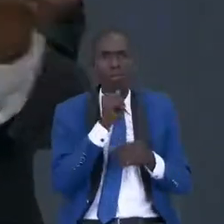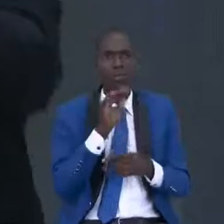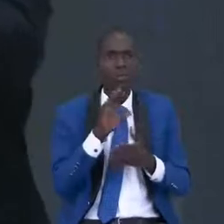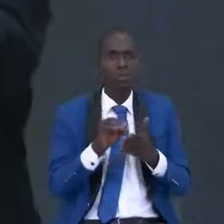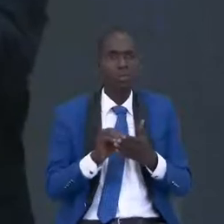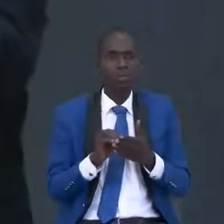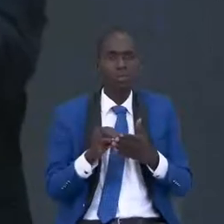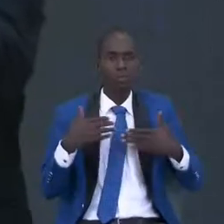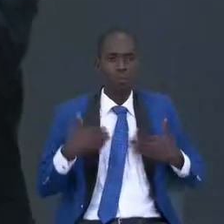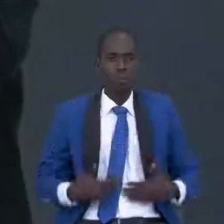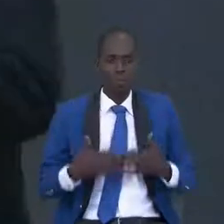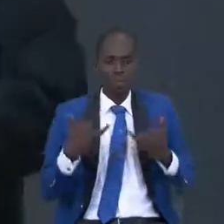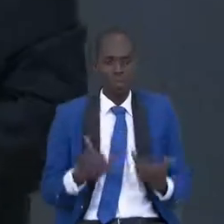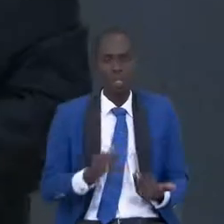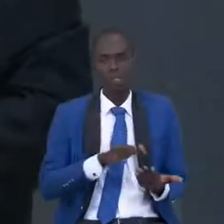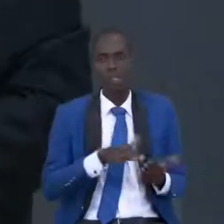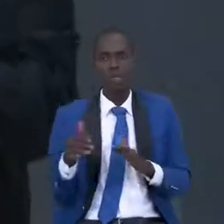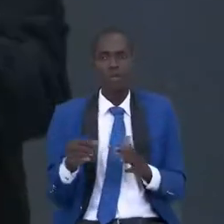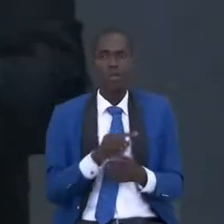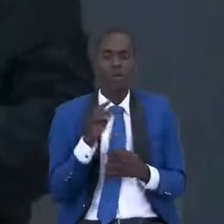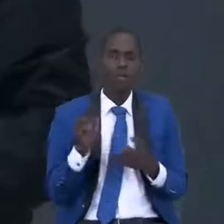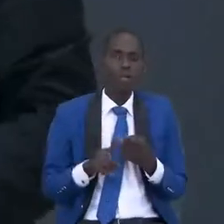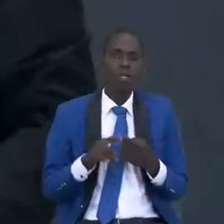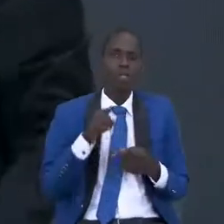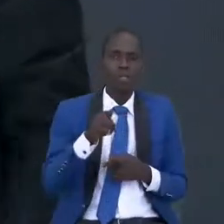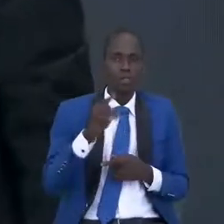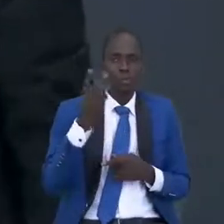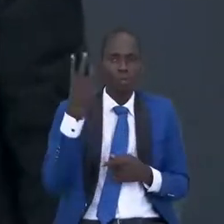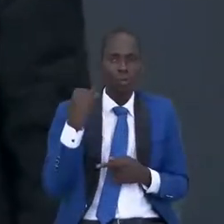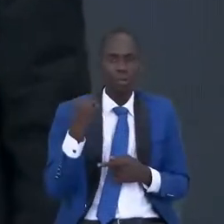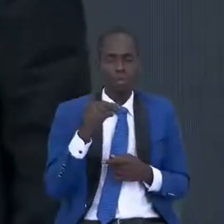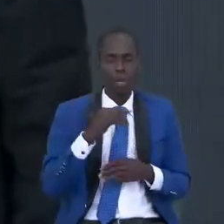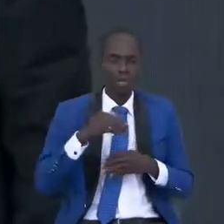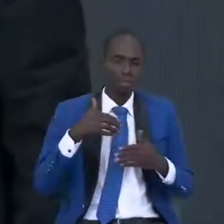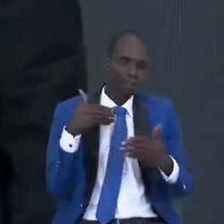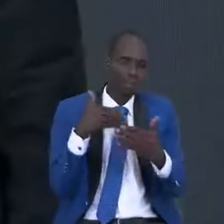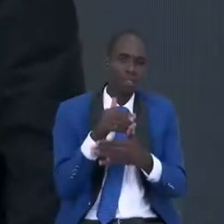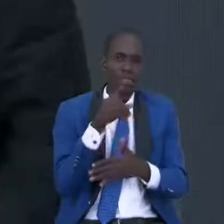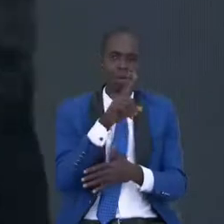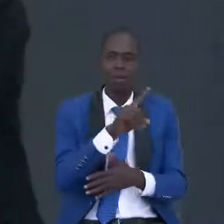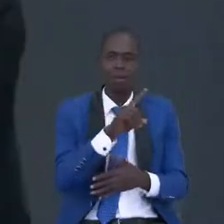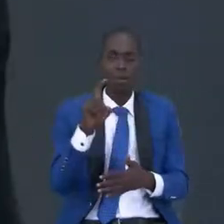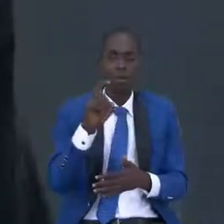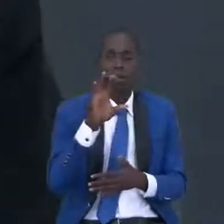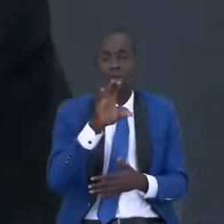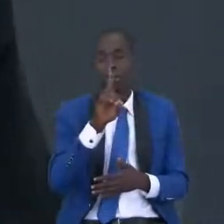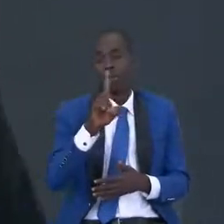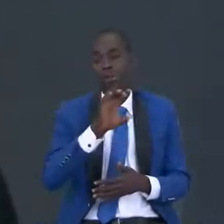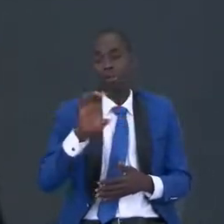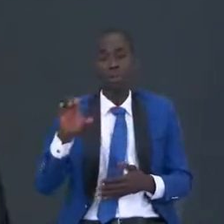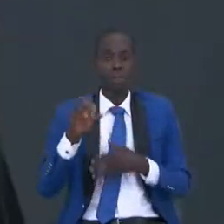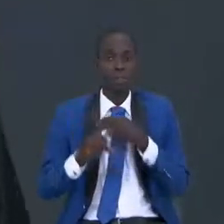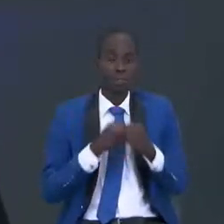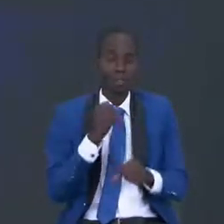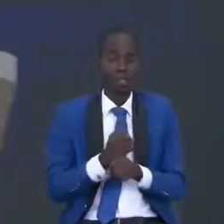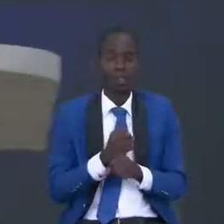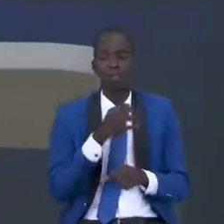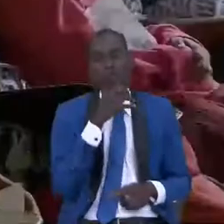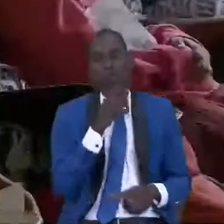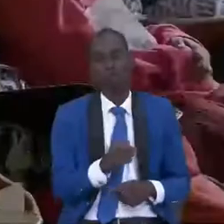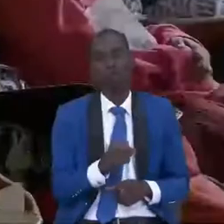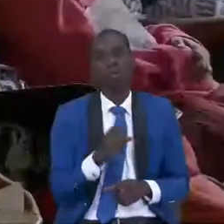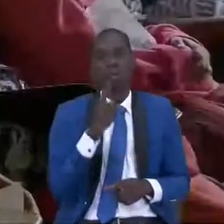il ne considéra point que son corps était déjà usé, puisqu'il avait près de 100 ans. Il avait près de